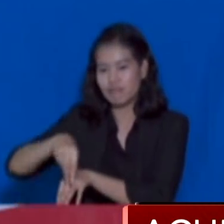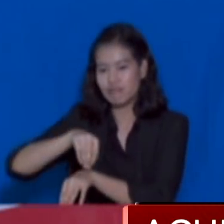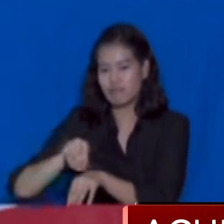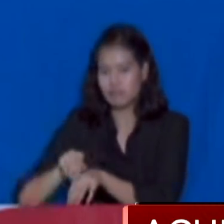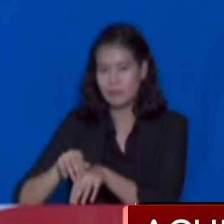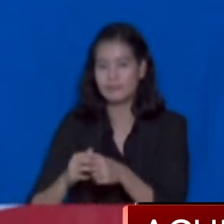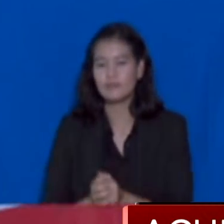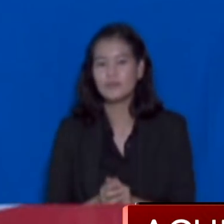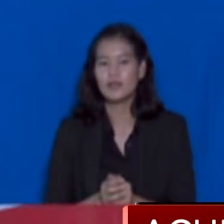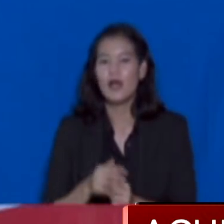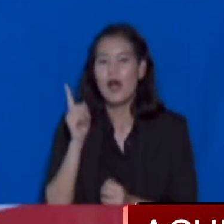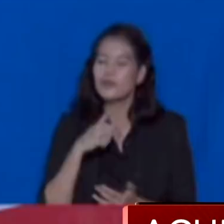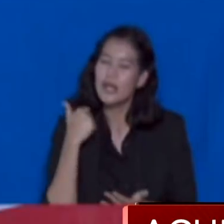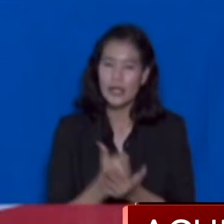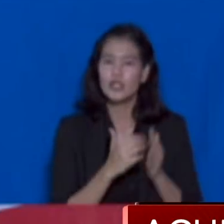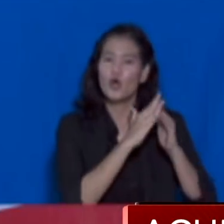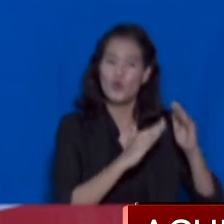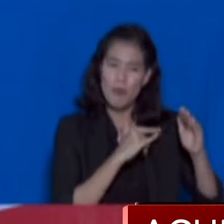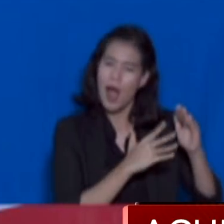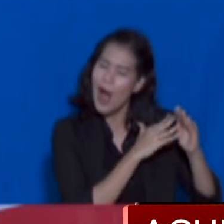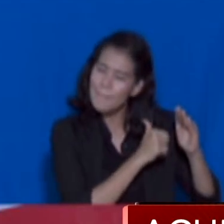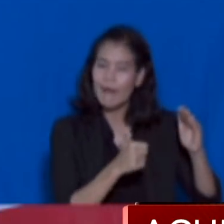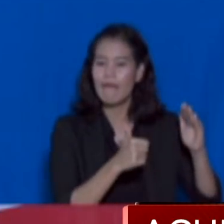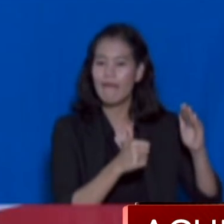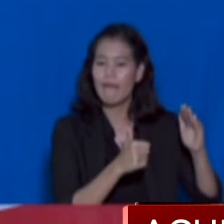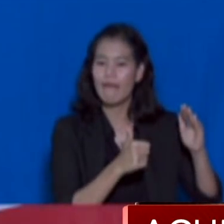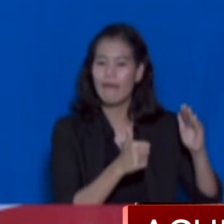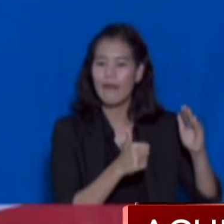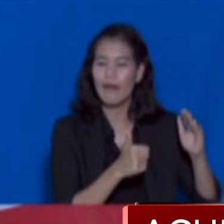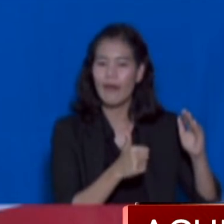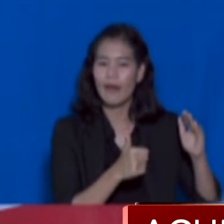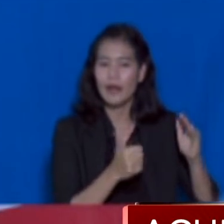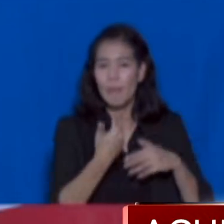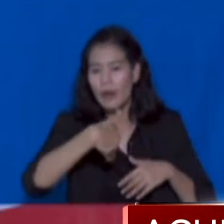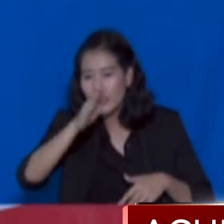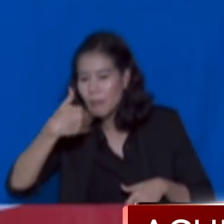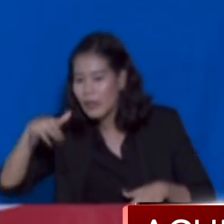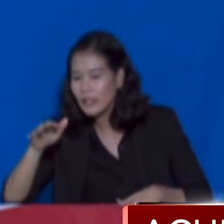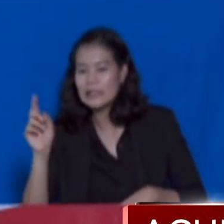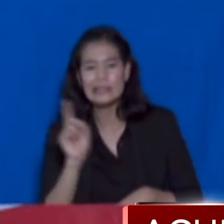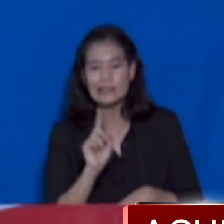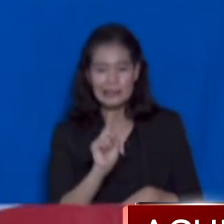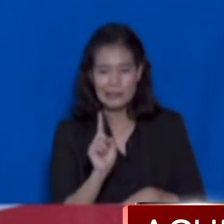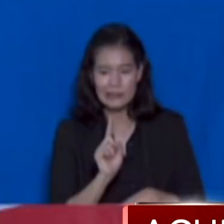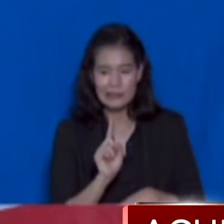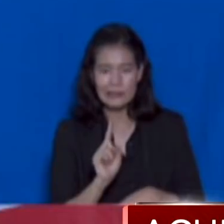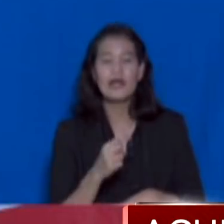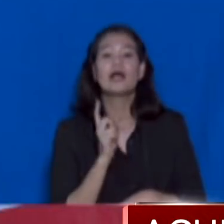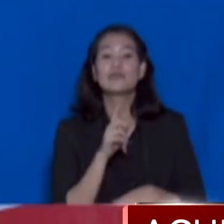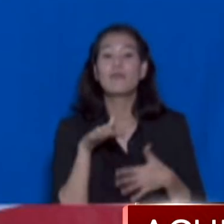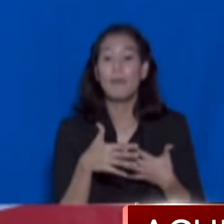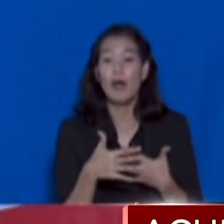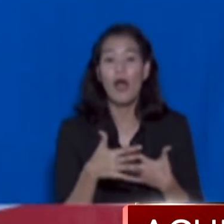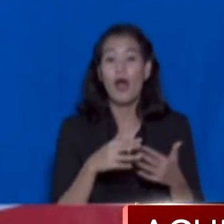Yakinlah lebih aman berada di rumah sebaiknya tidak bepergian karena ini akan